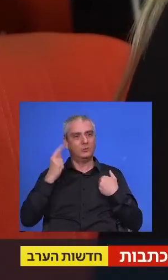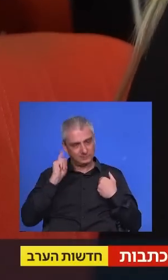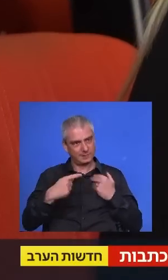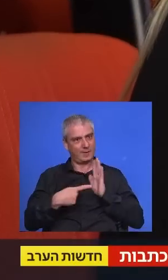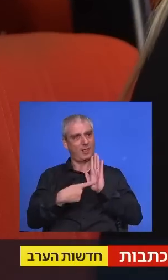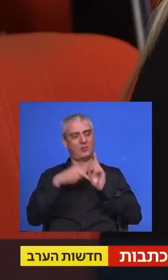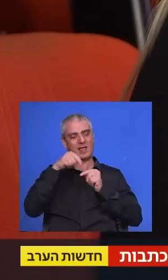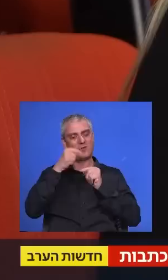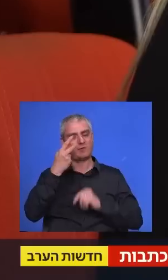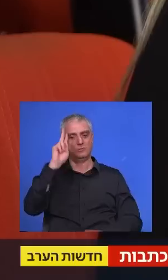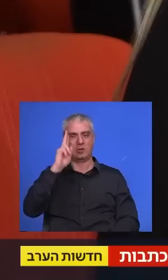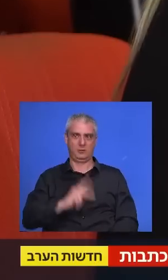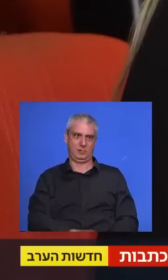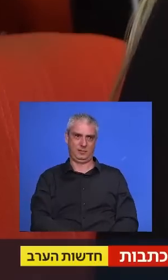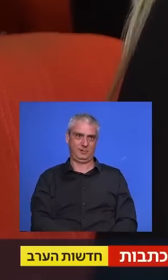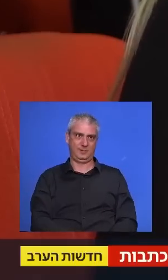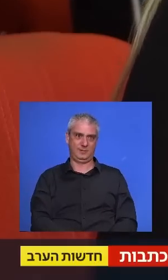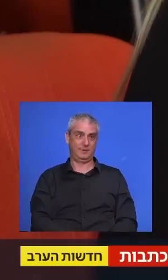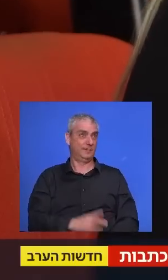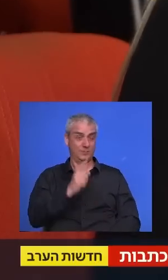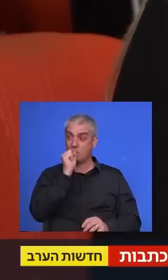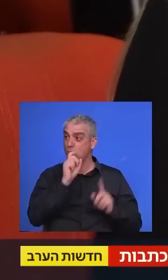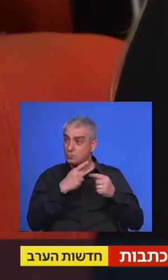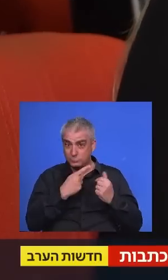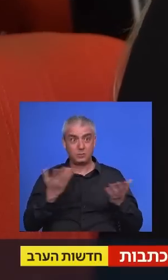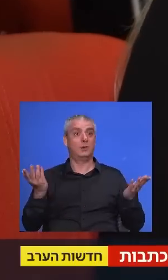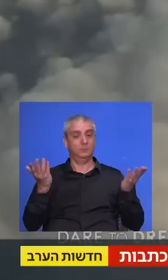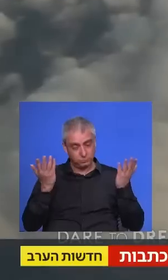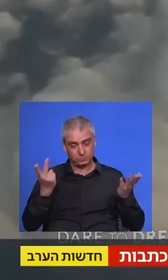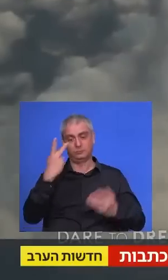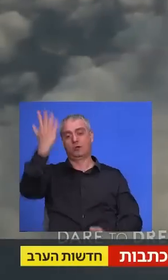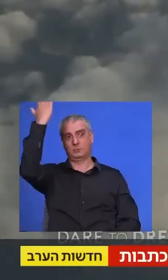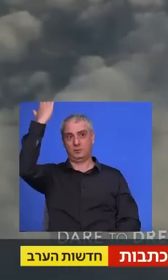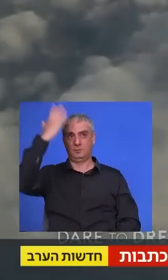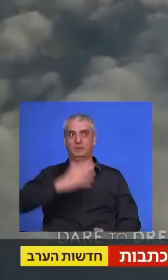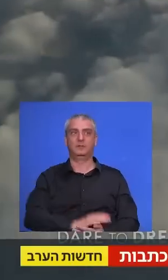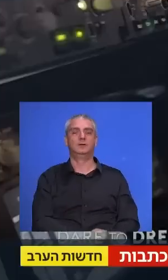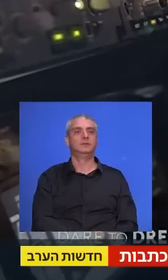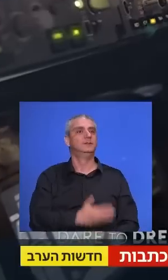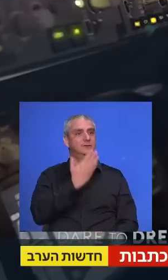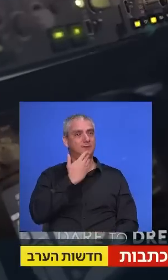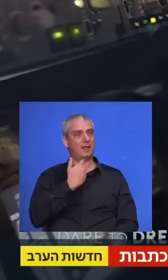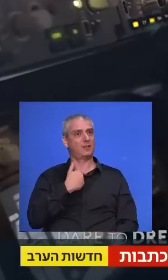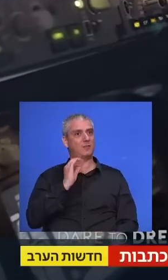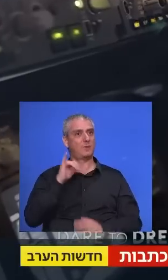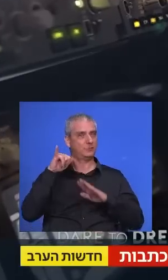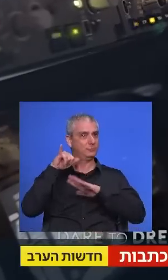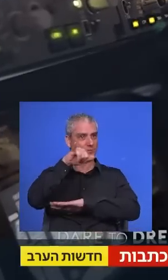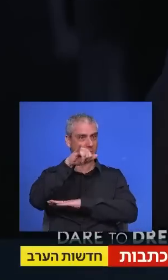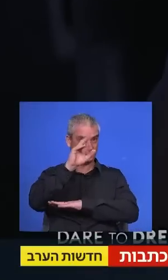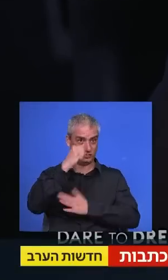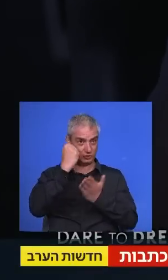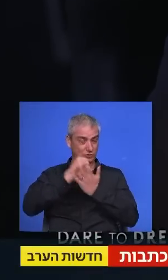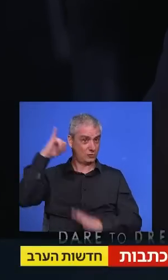להיראות חיוביים יותר. ואם זה במוזיקה, עד רבה. Israel, we're just above you. Are we clear to